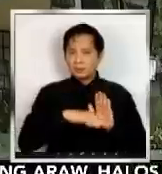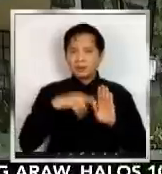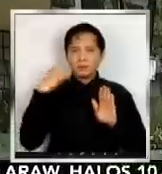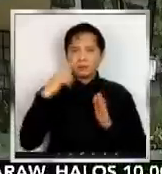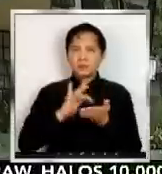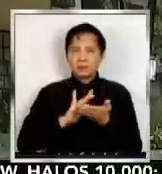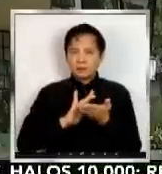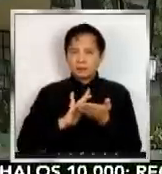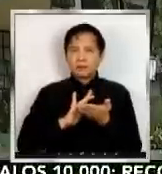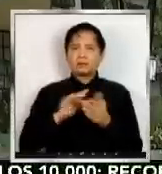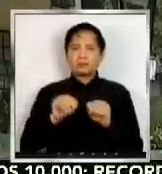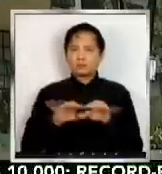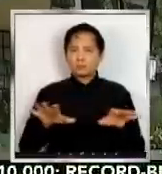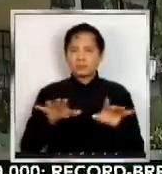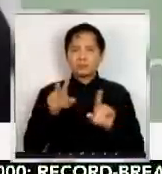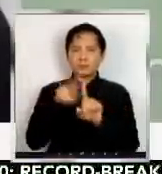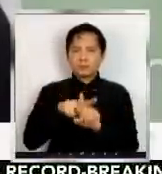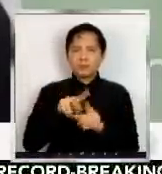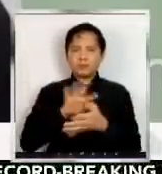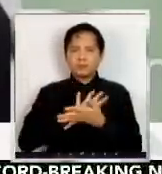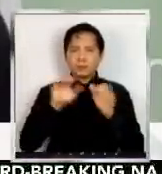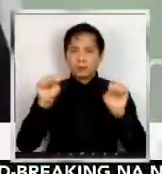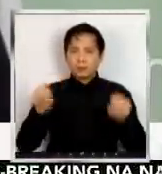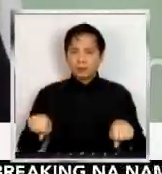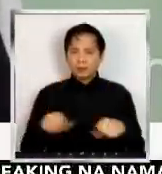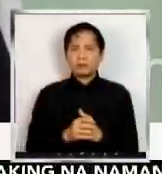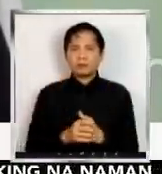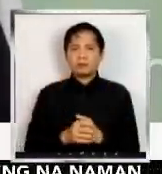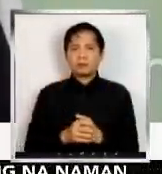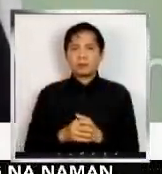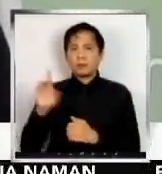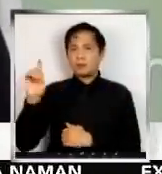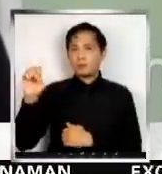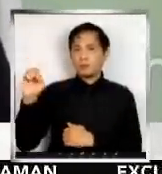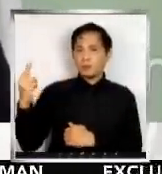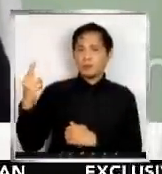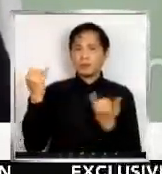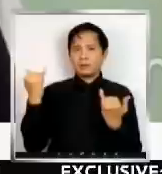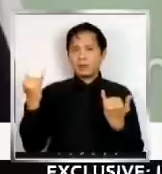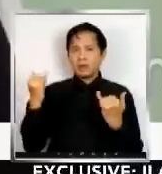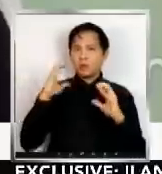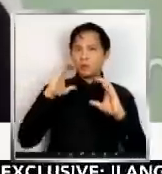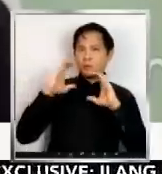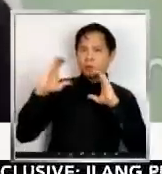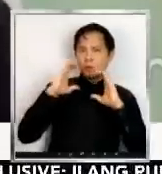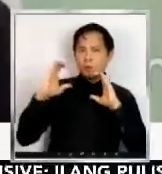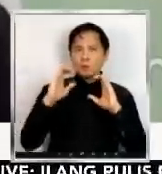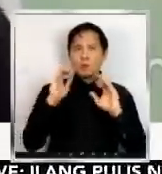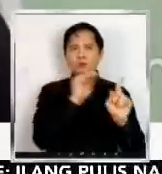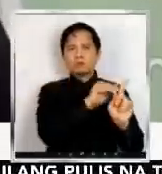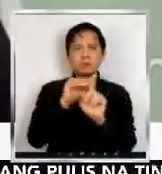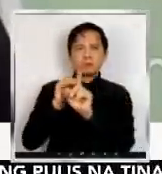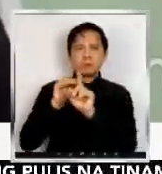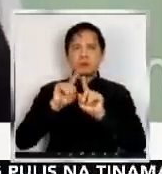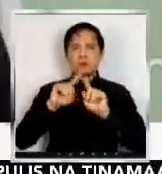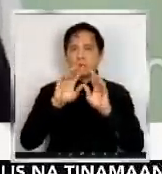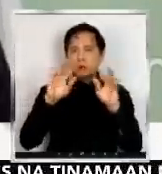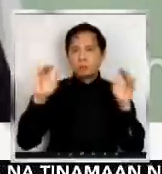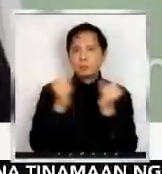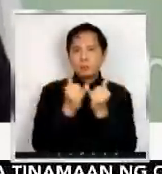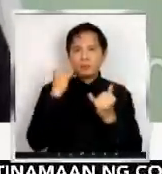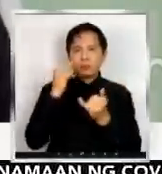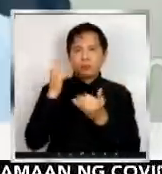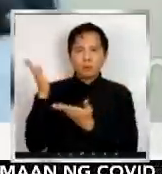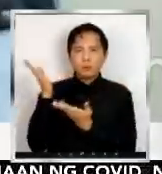para matiyak ang supply ng dalawa. We have already communicated with Zuilig or Roach